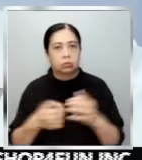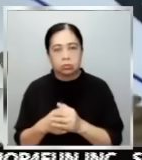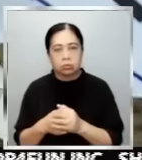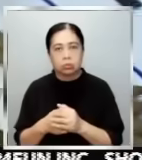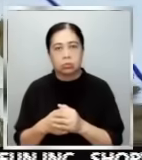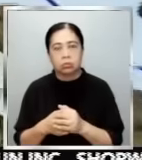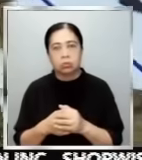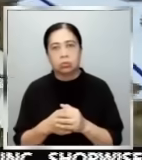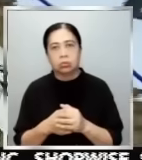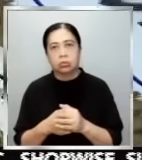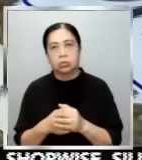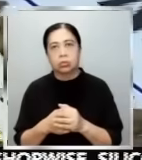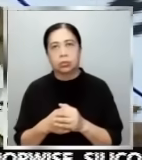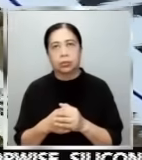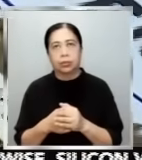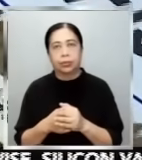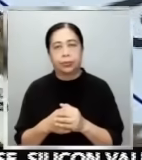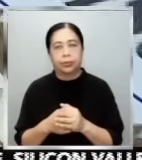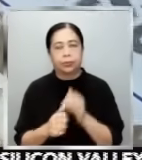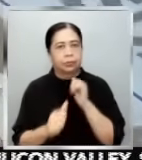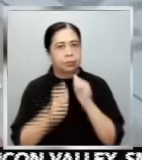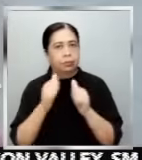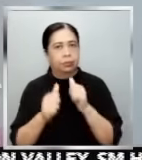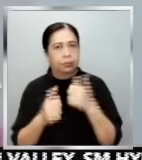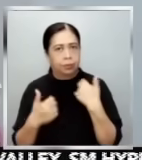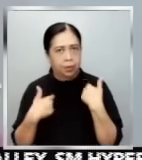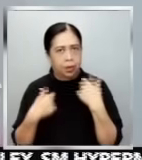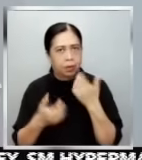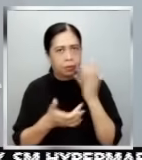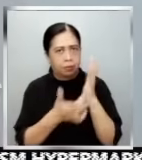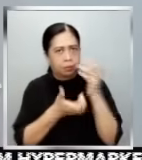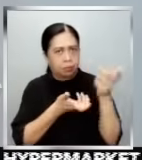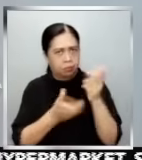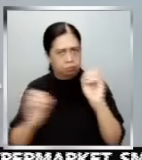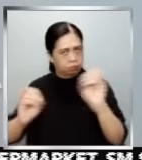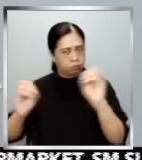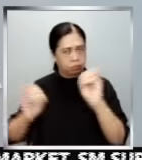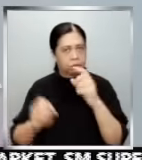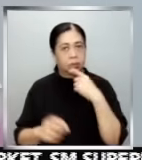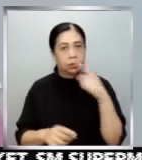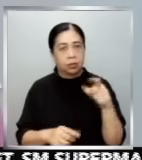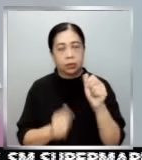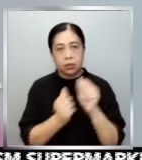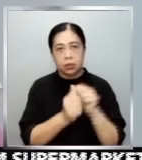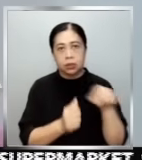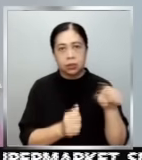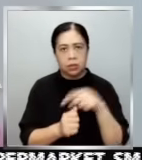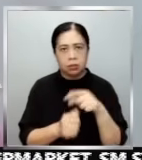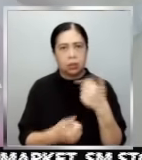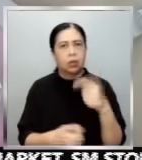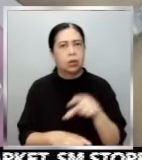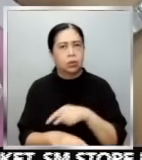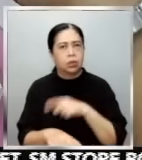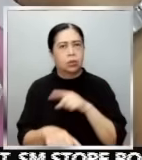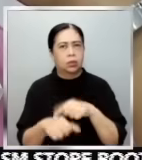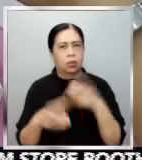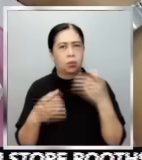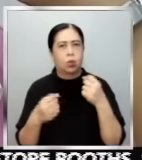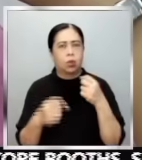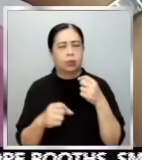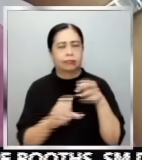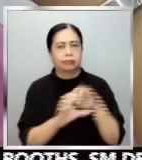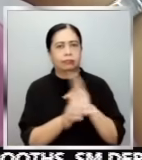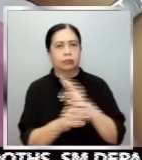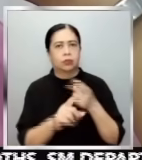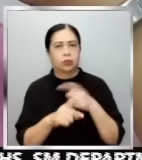namin itinanggi nilang meron silang mga baril sabi naman ng isa nilang kasama Matagal na raw nilang gustong tumiwalag matagal mo na